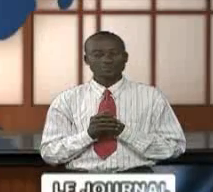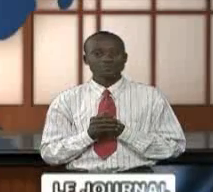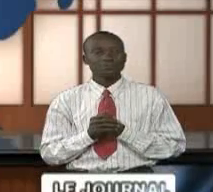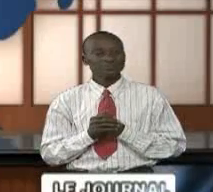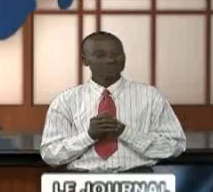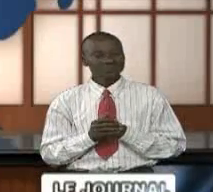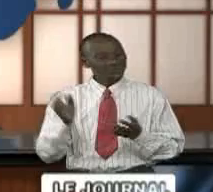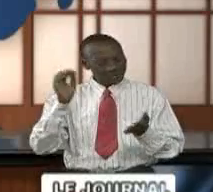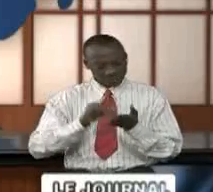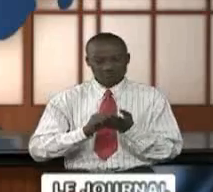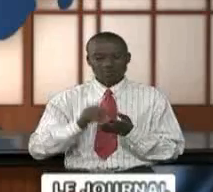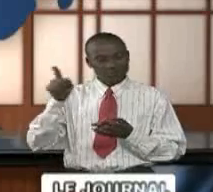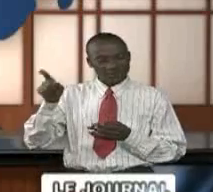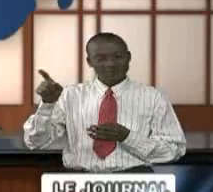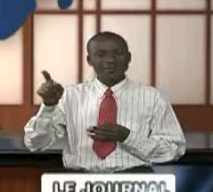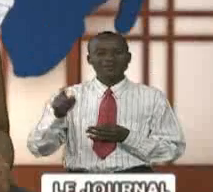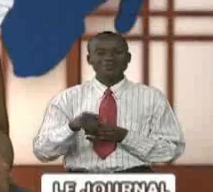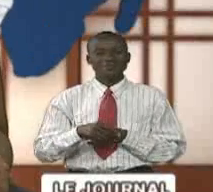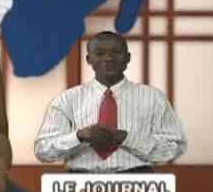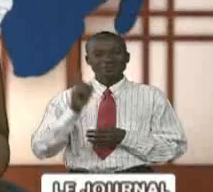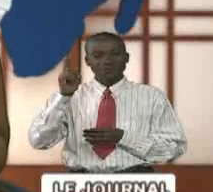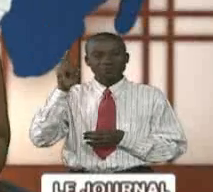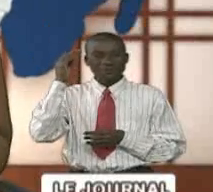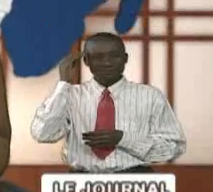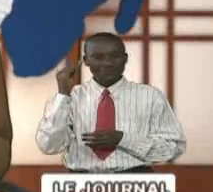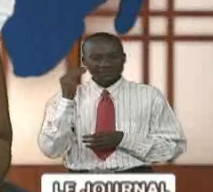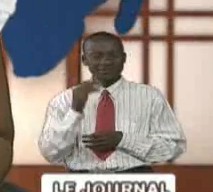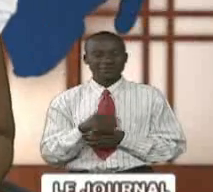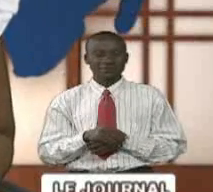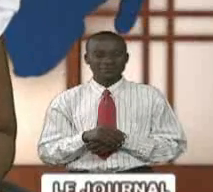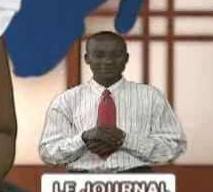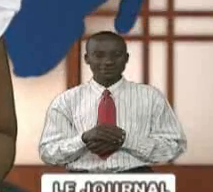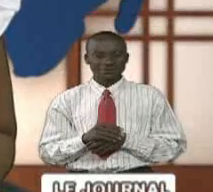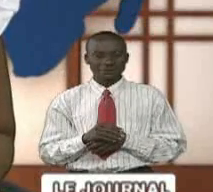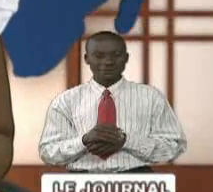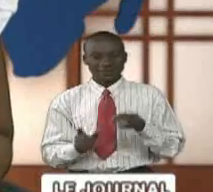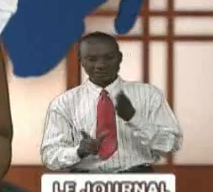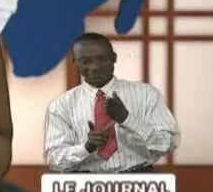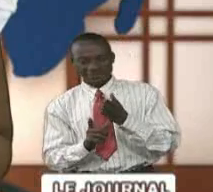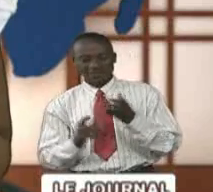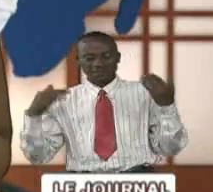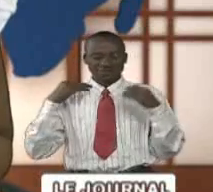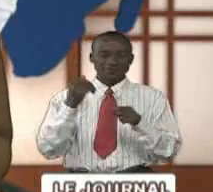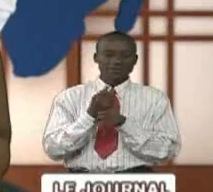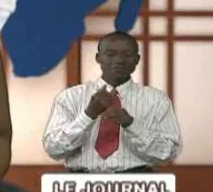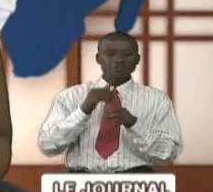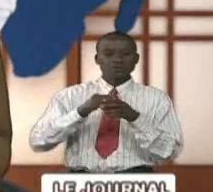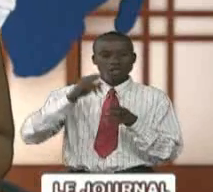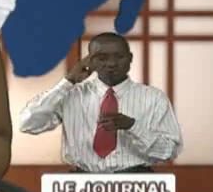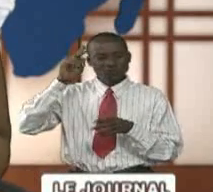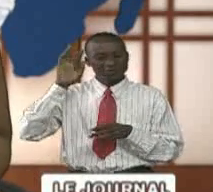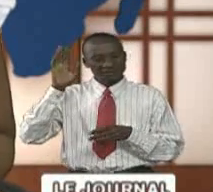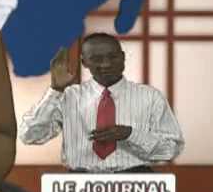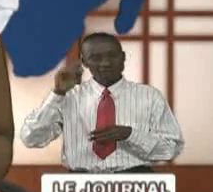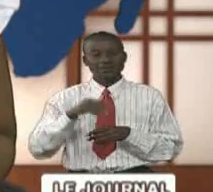Restons à la primature pour vous dire que les assistants et chefs de travaux de l'Université de Kinshasa ont